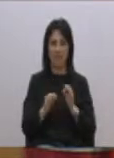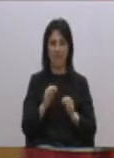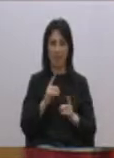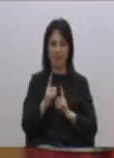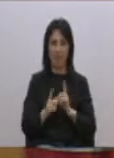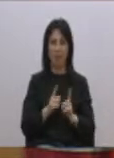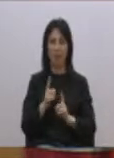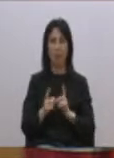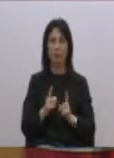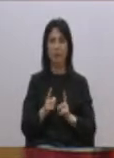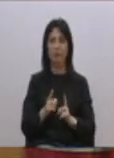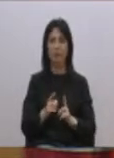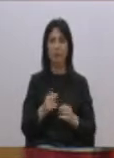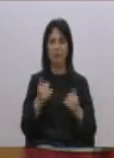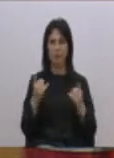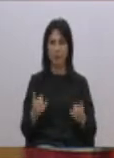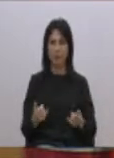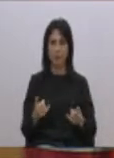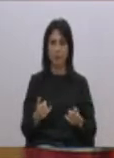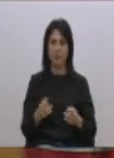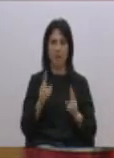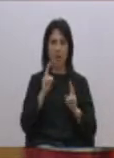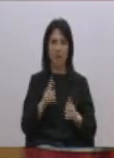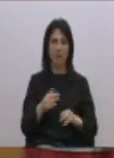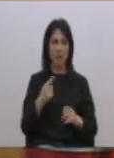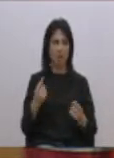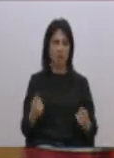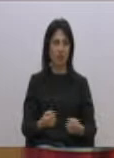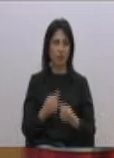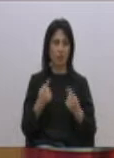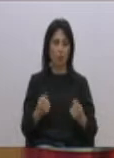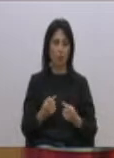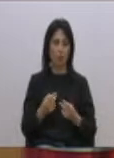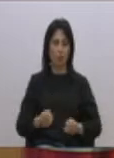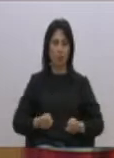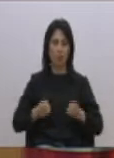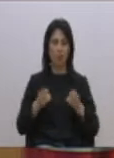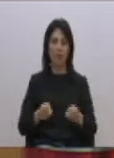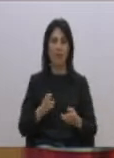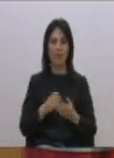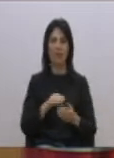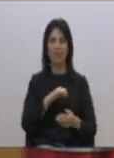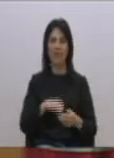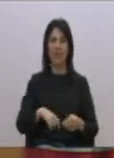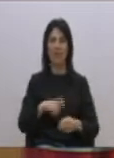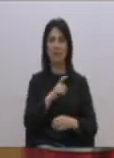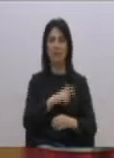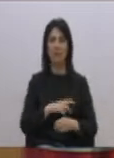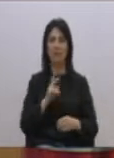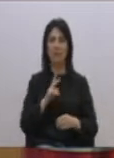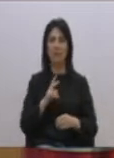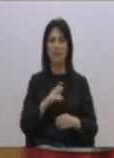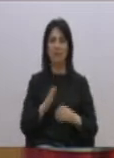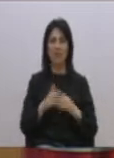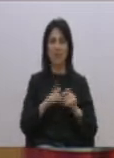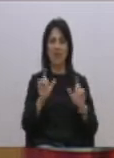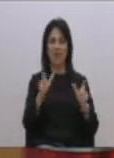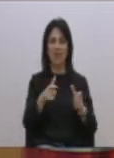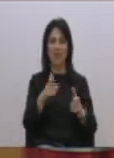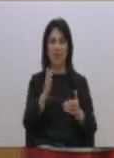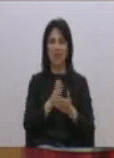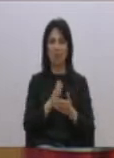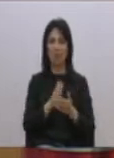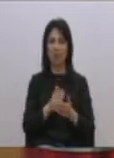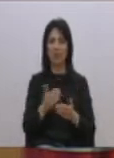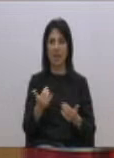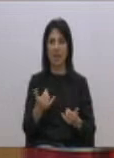სისტემასთან დაკავშირებით. დღეს, არ ვიცი, ჩვეულებრივი ბანდიტები არიან, კლანის წევრები, რომლებიც დასანქცირებულები არიან.